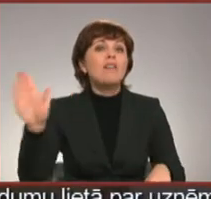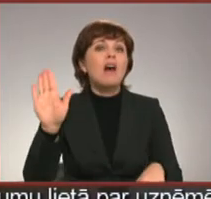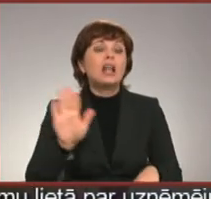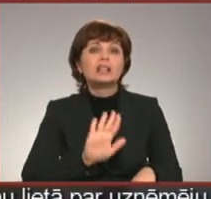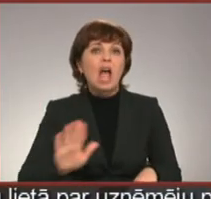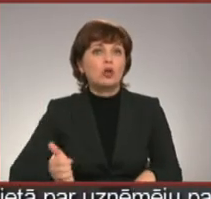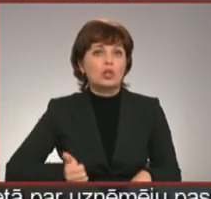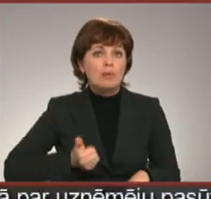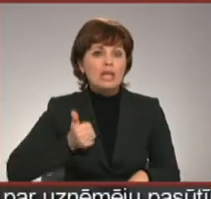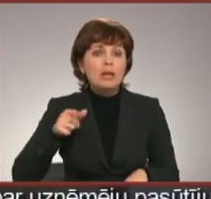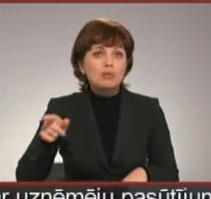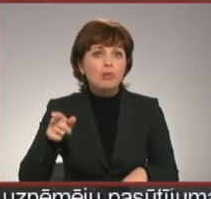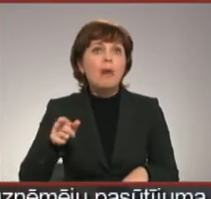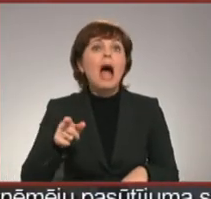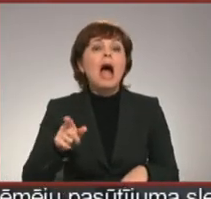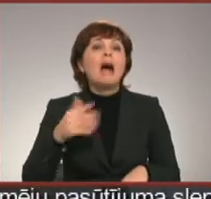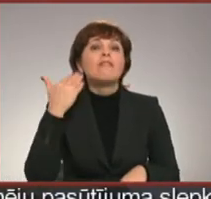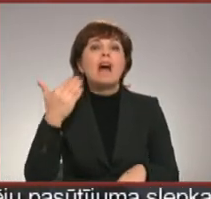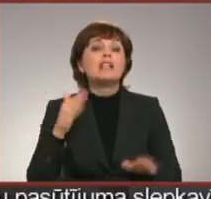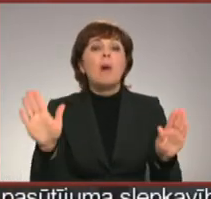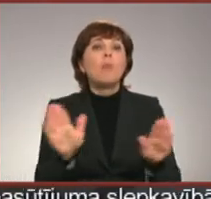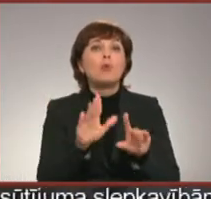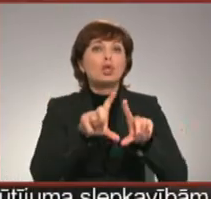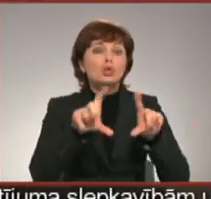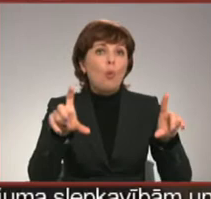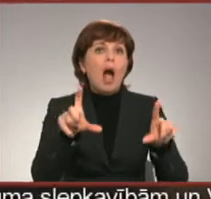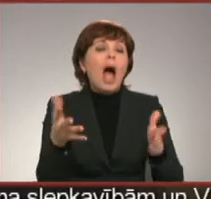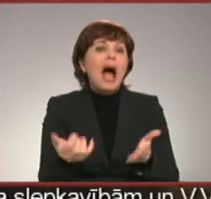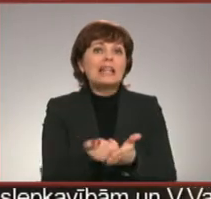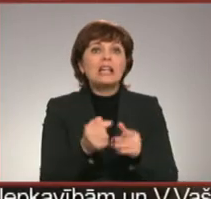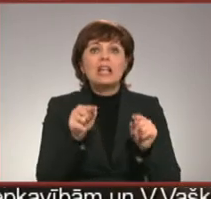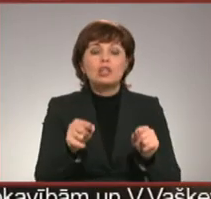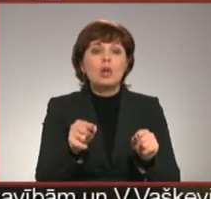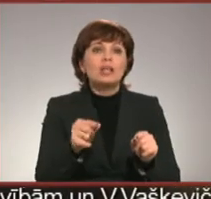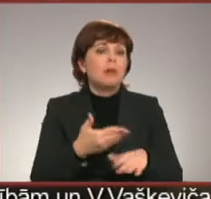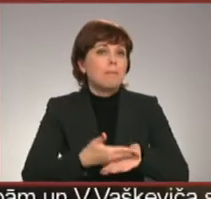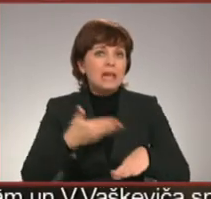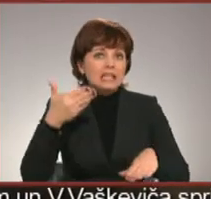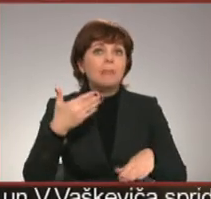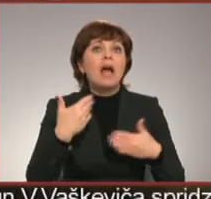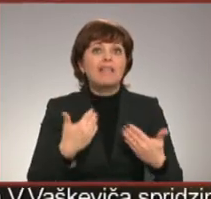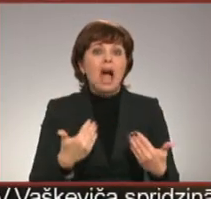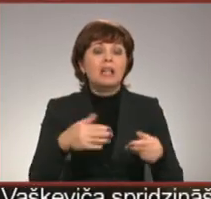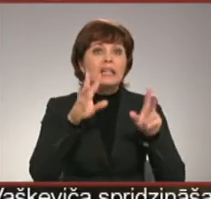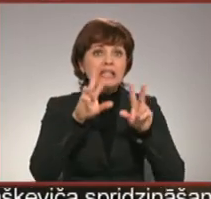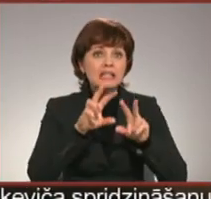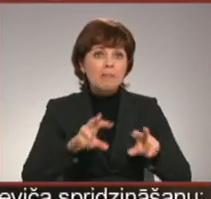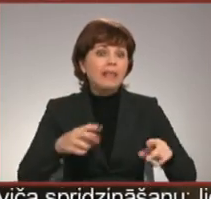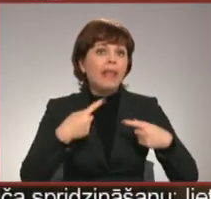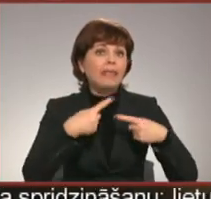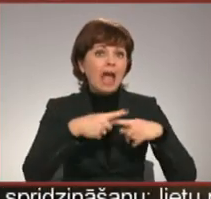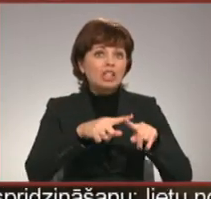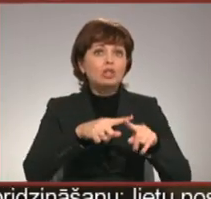īpašumi. Atrašanās Ventspils mūzikas skolas ēkā šobrīd ir bīstama. Tika veikta izpēta mūzikas skolas ēku stāvokļa, tehniskā